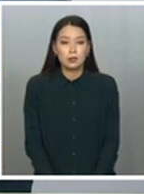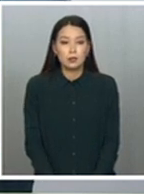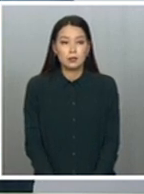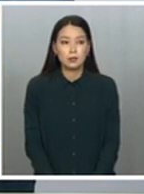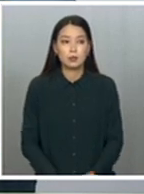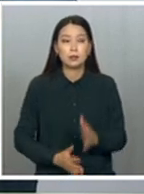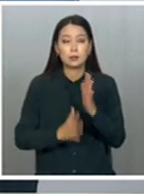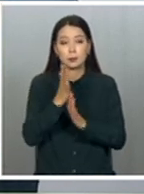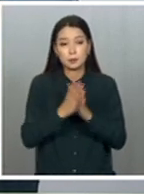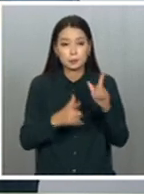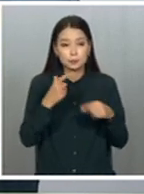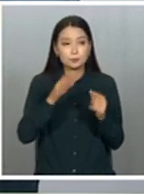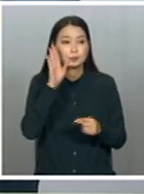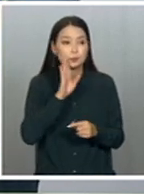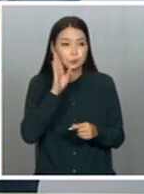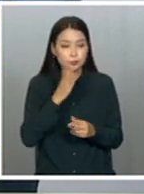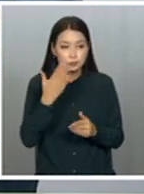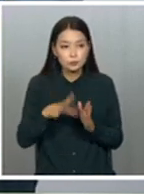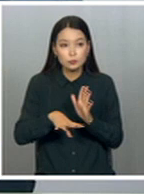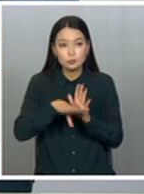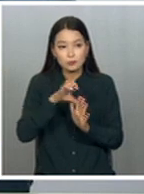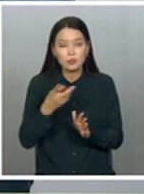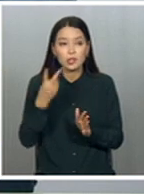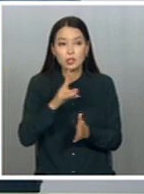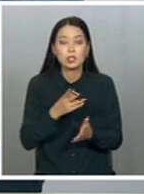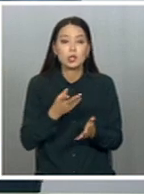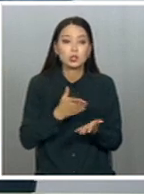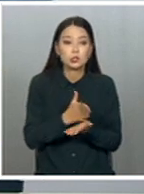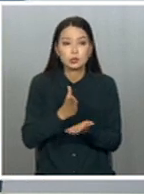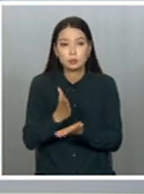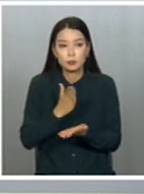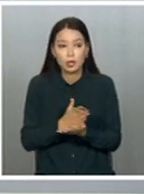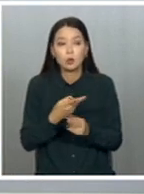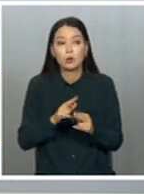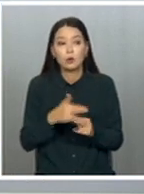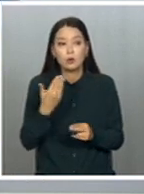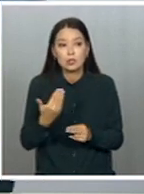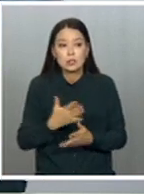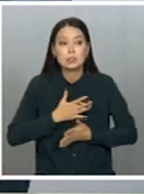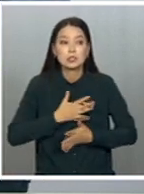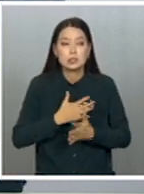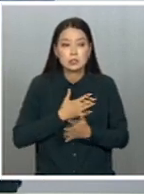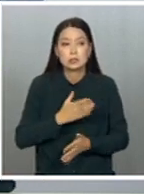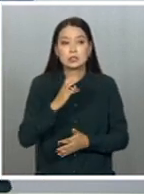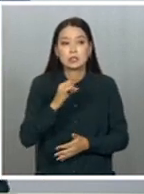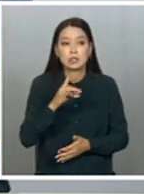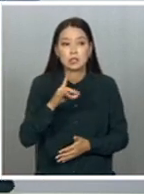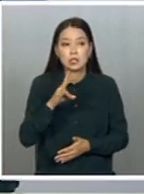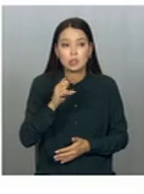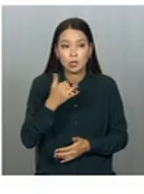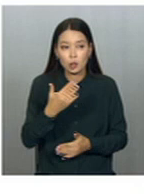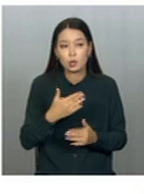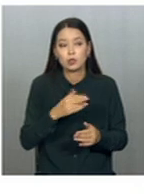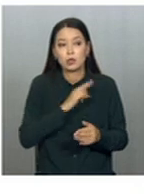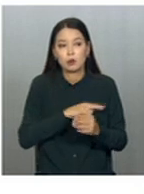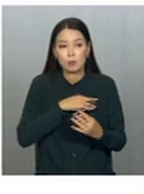Өсімдікте судың булануының, яғни транспирация үдерісінің екі түрі бар. Олар тыныс саңылаулық транспирация және де